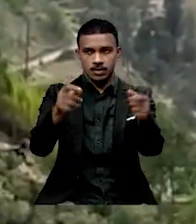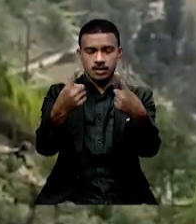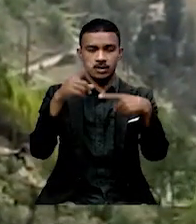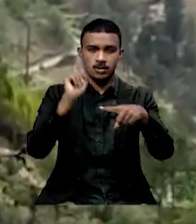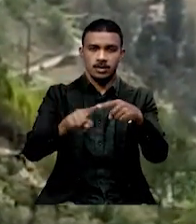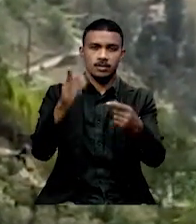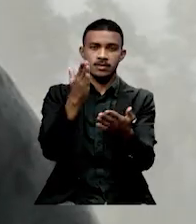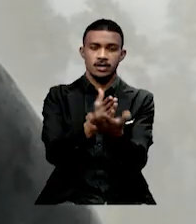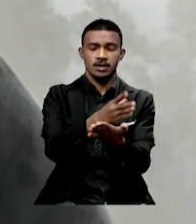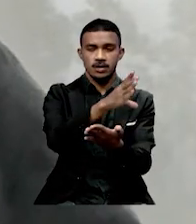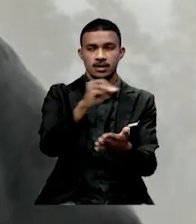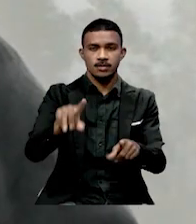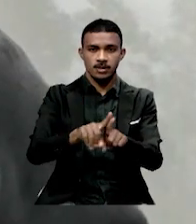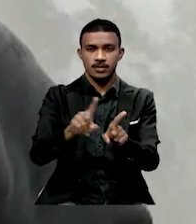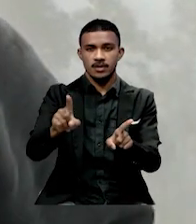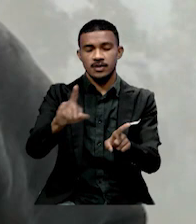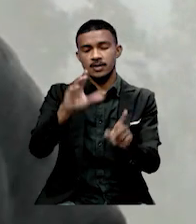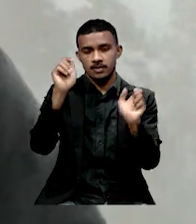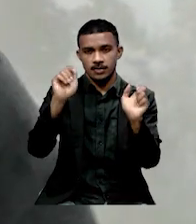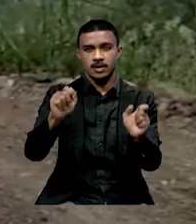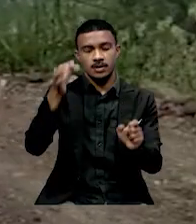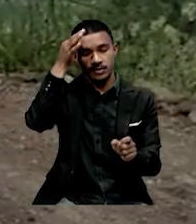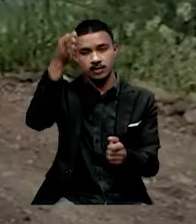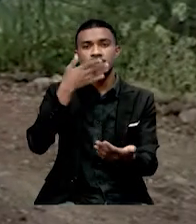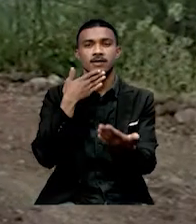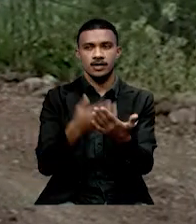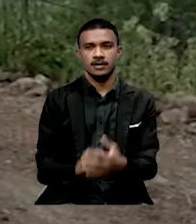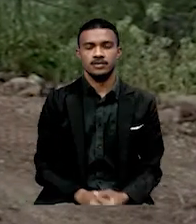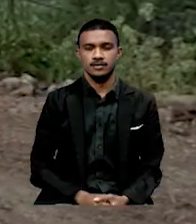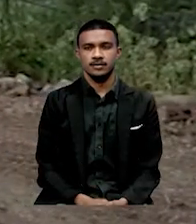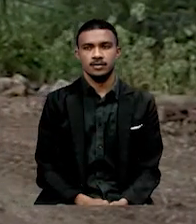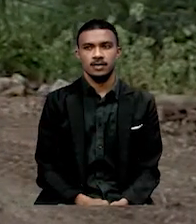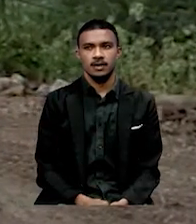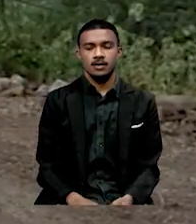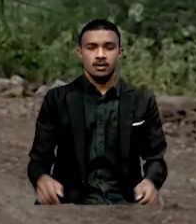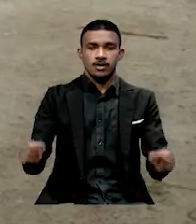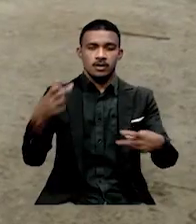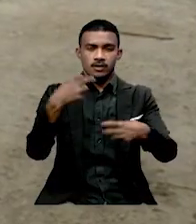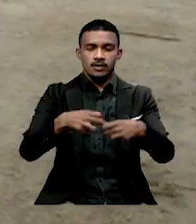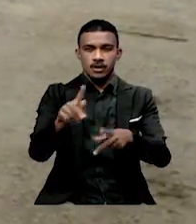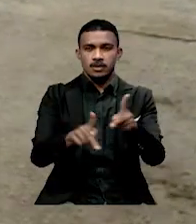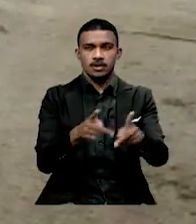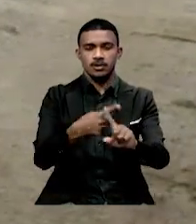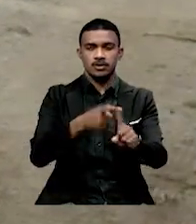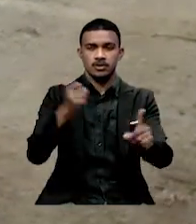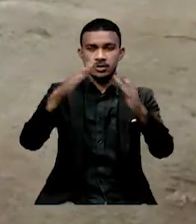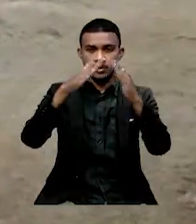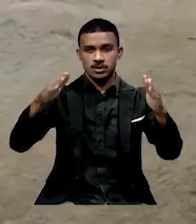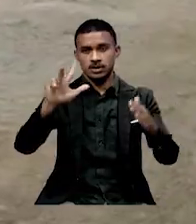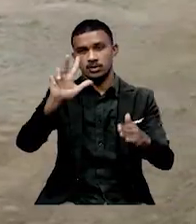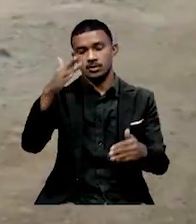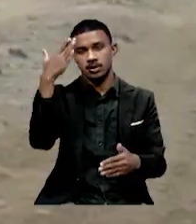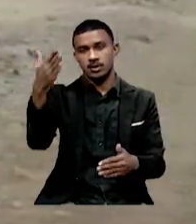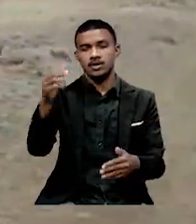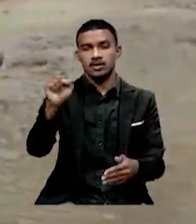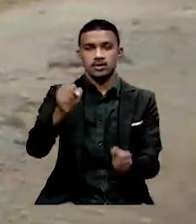kura sang kal fester umulisa bele susi suka senang. Alain deh hodi difikulta komunidad di husi umulisa tolu iha area suku